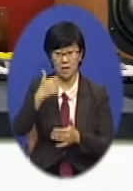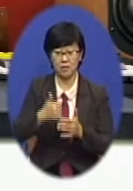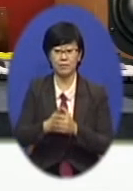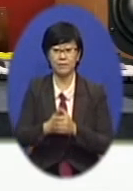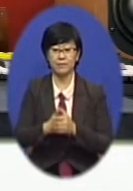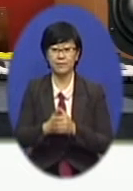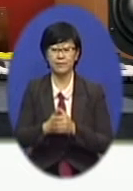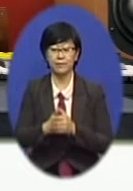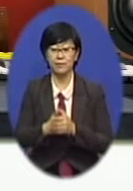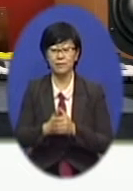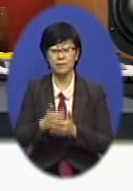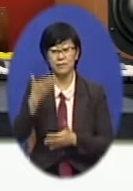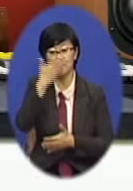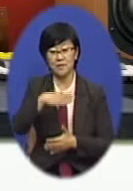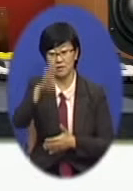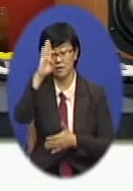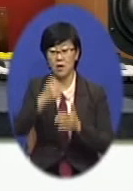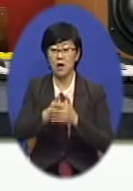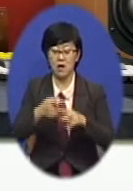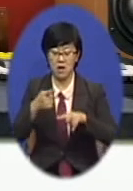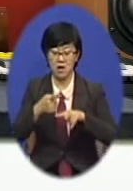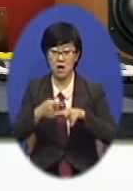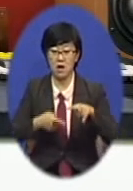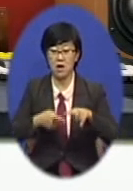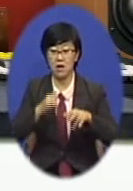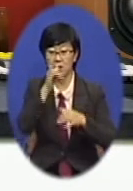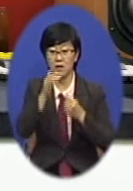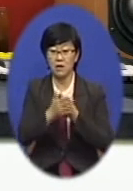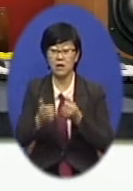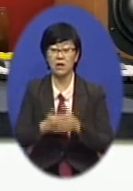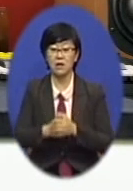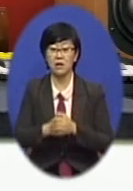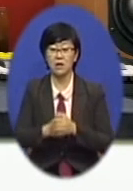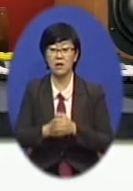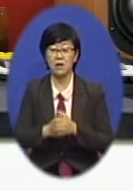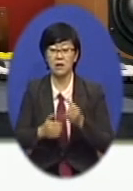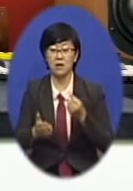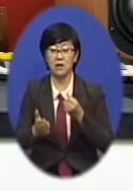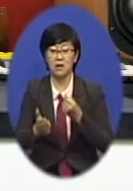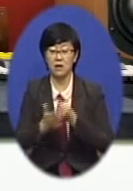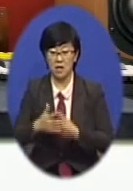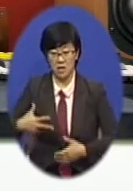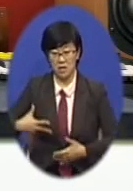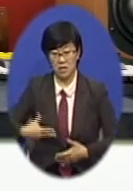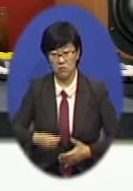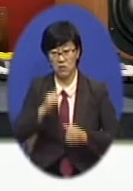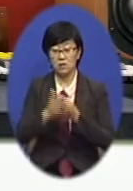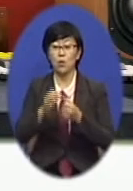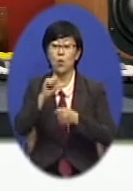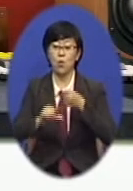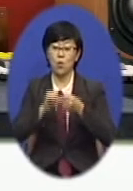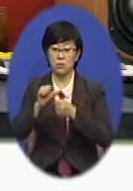시아버님 지금 당뇨 합병증 오셔가지고 다리 절단하셨어요. 절단하시면서 제가 인슐린 놔드리고 저하고 5년